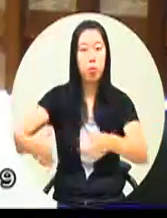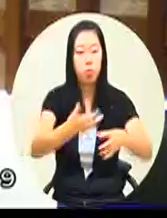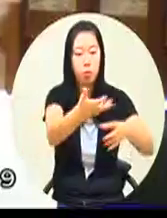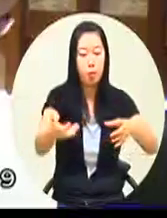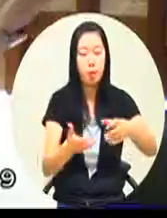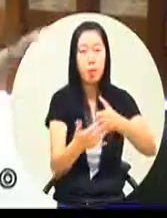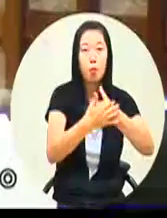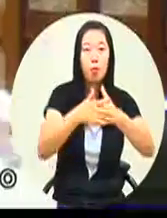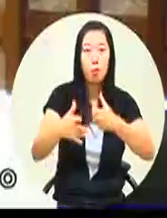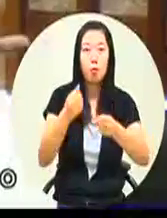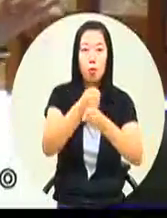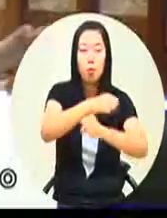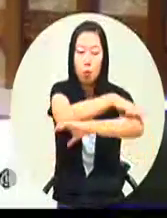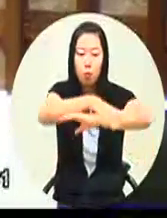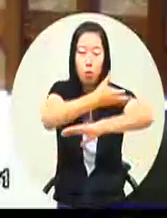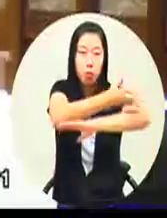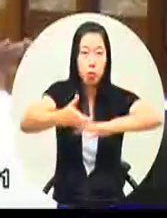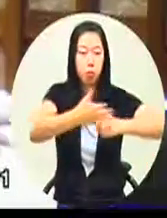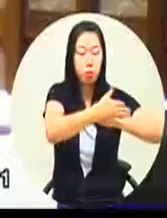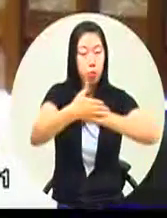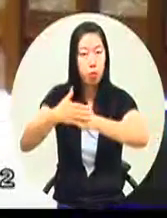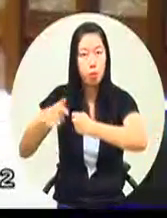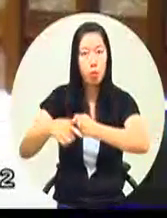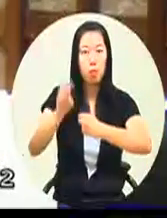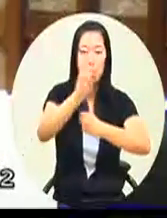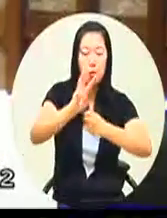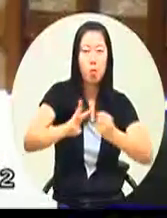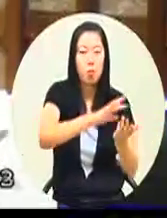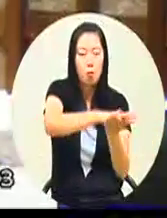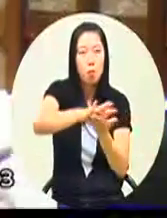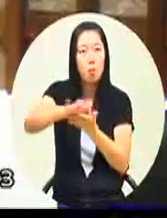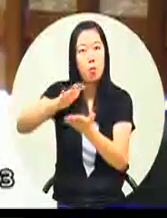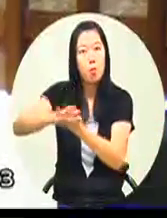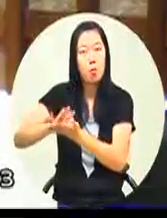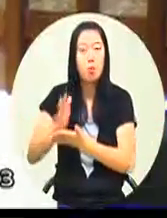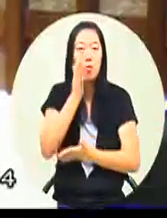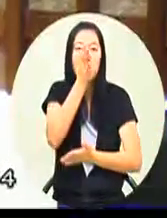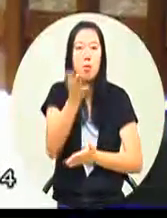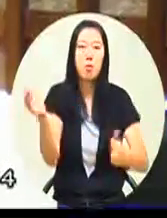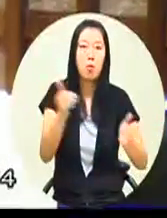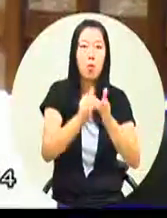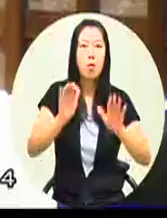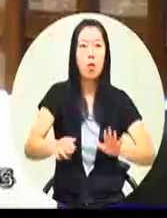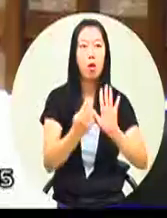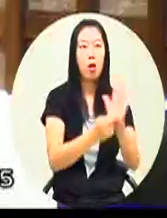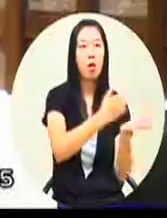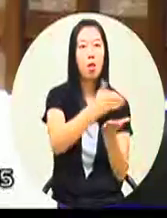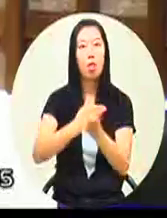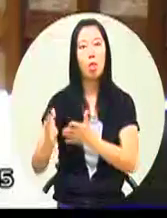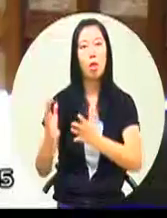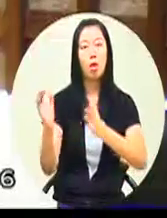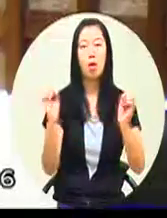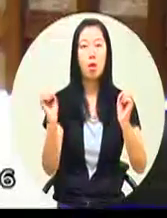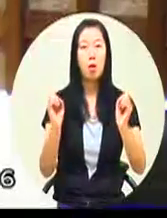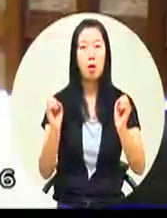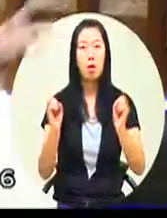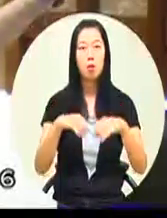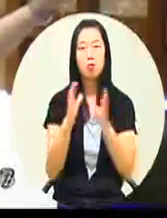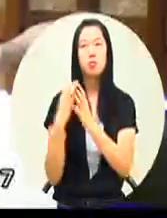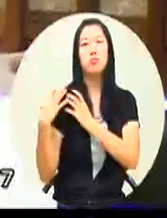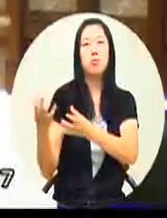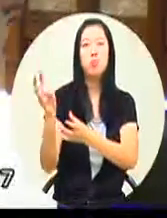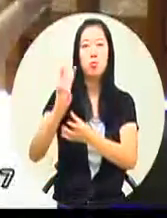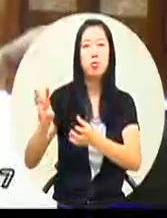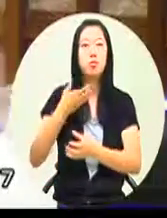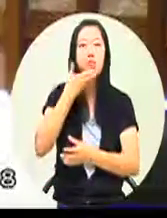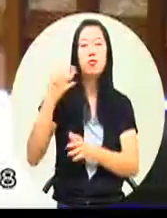岸，要安怎把遐水患的问题解决好势？但解决到即摆拢无啦。哦，当然安得讲着讲迄种水利署的问题啦，六号